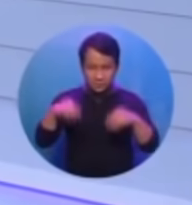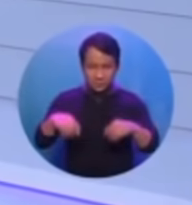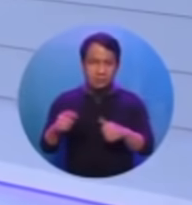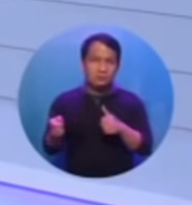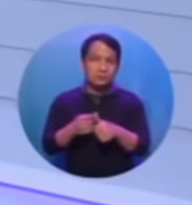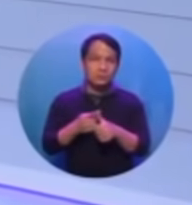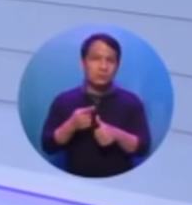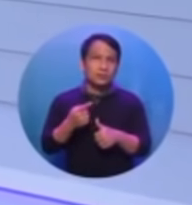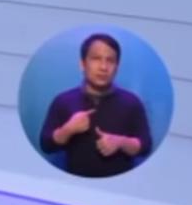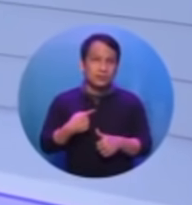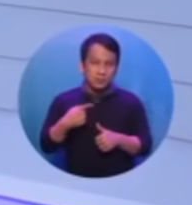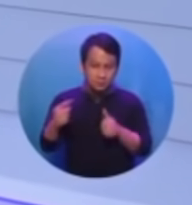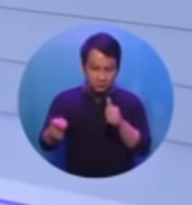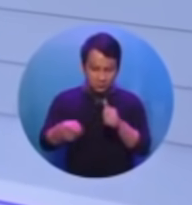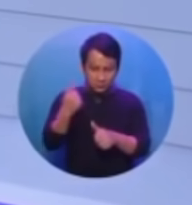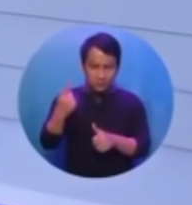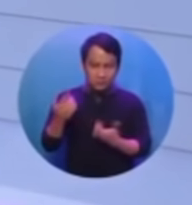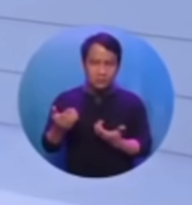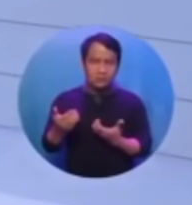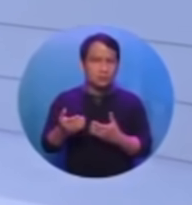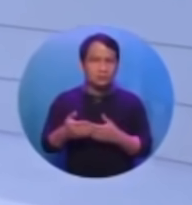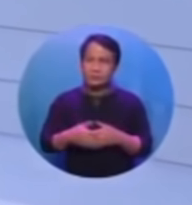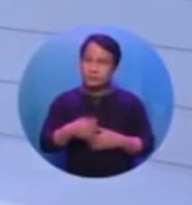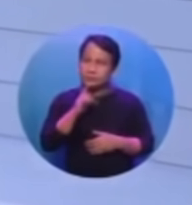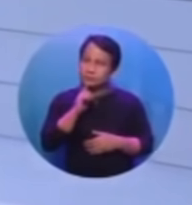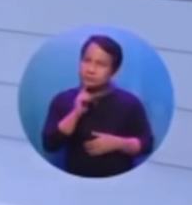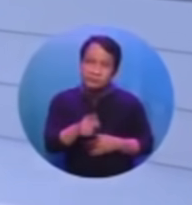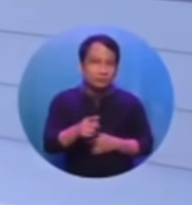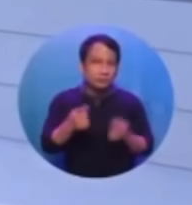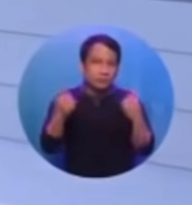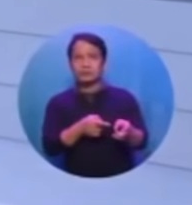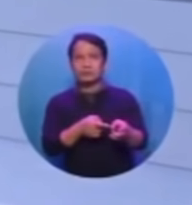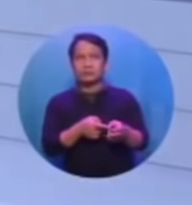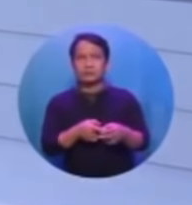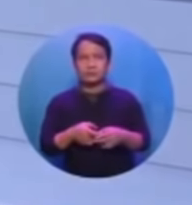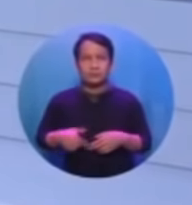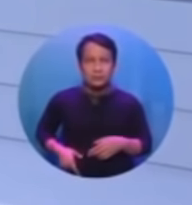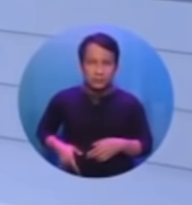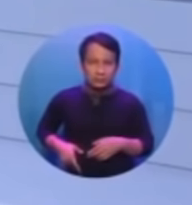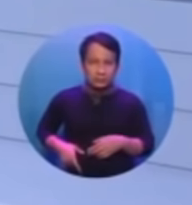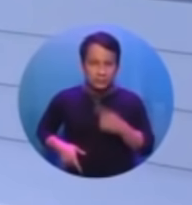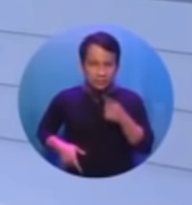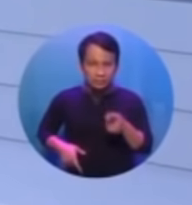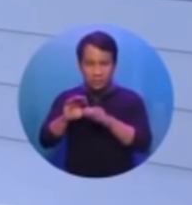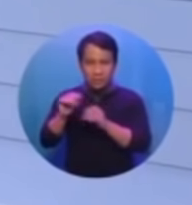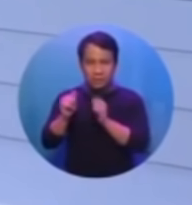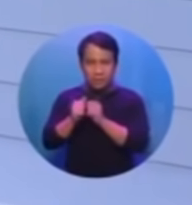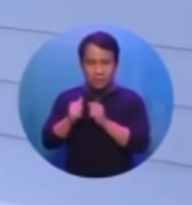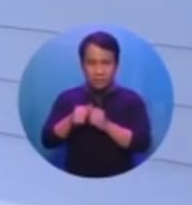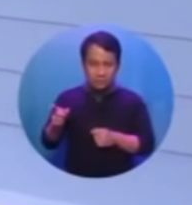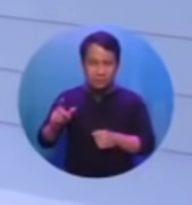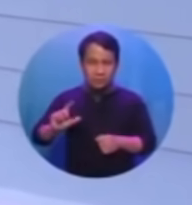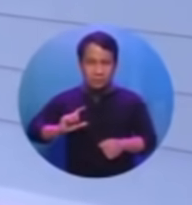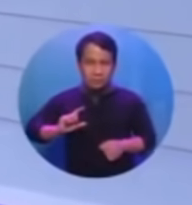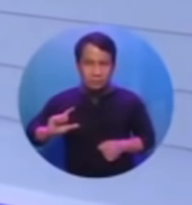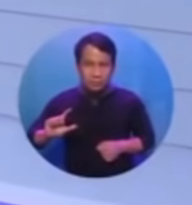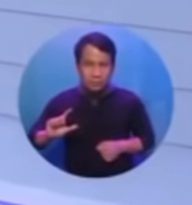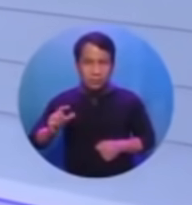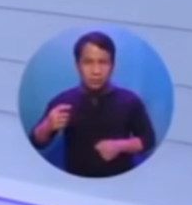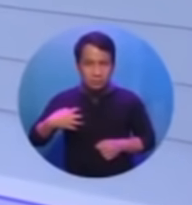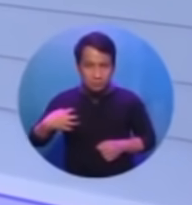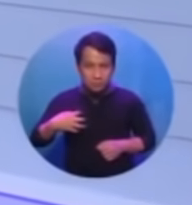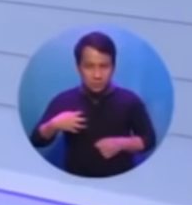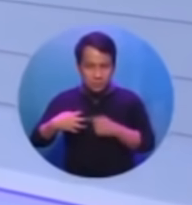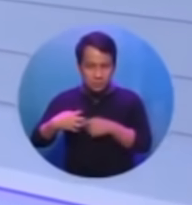Ngayon lang po ako nakita na napaka na eksena na kung saan involved po yung isang alagad ng batas